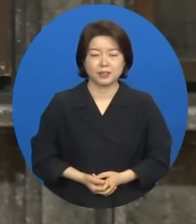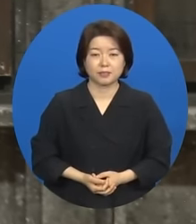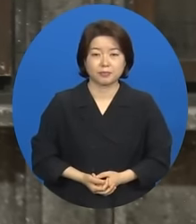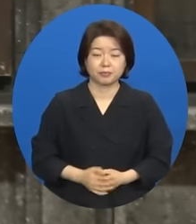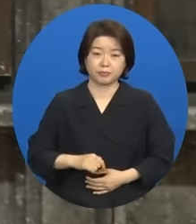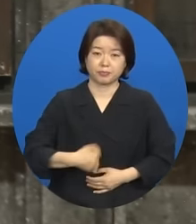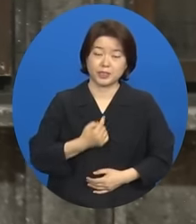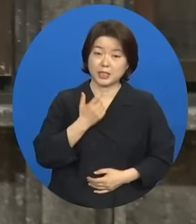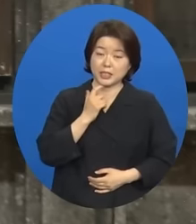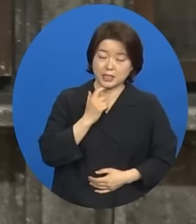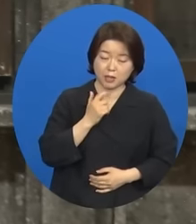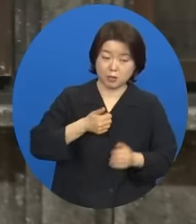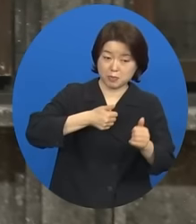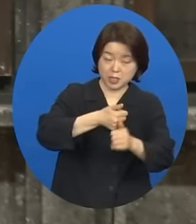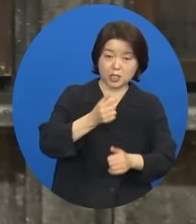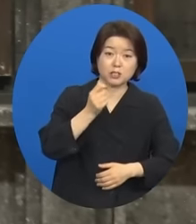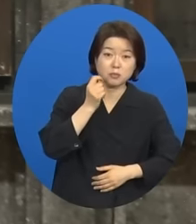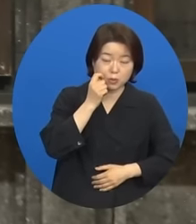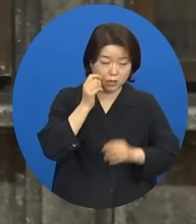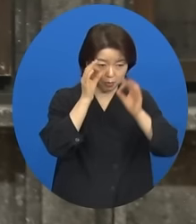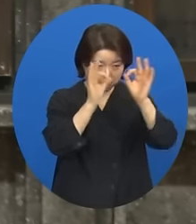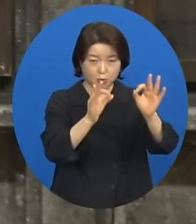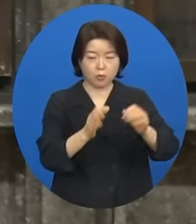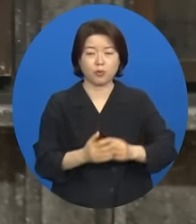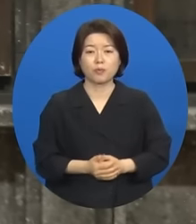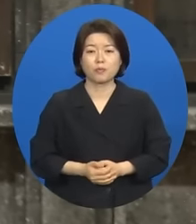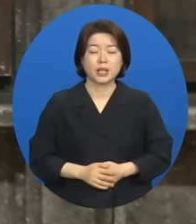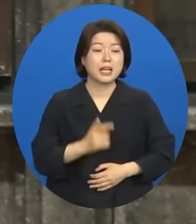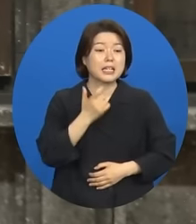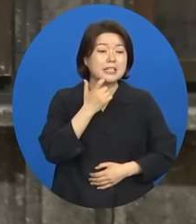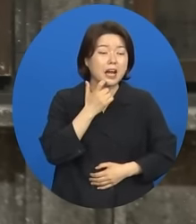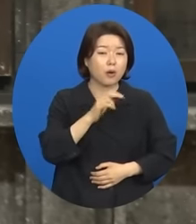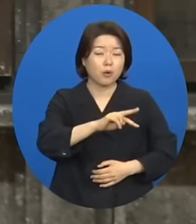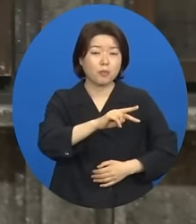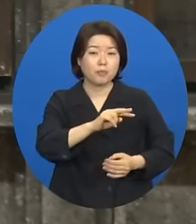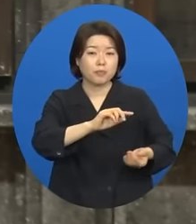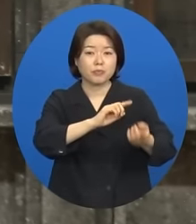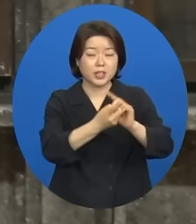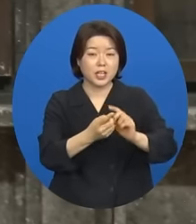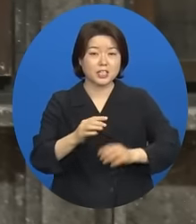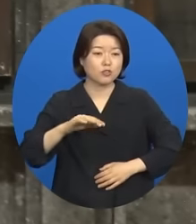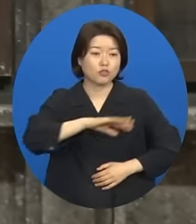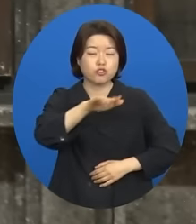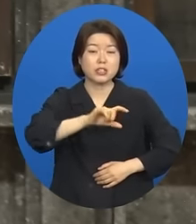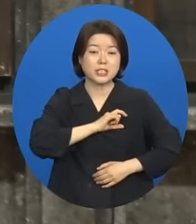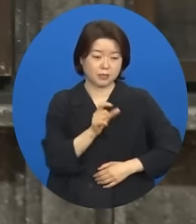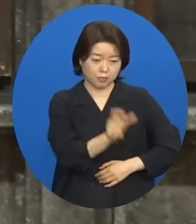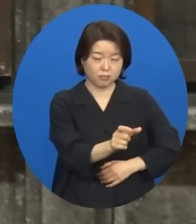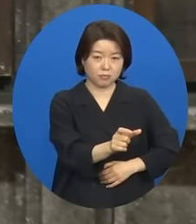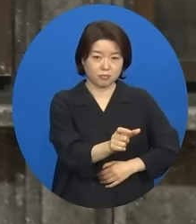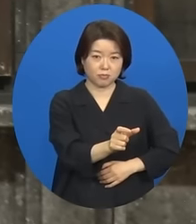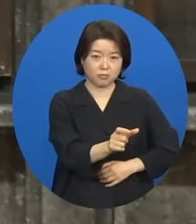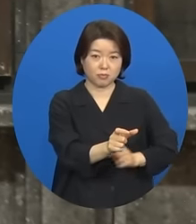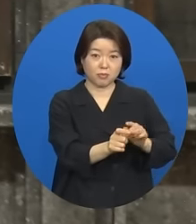자기가 야곱을 이기지 못함을 보고 이 구절에 이 야곱에다가 그냥 우리 이름을 넣어도 전혀 문장이 이상하지 않아요.